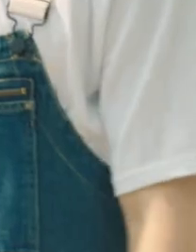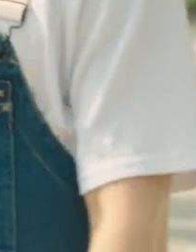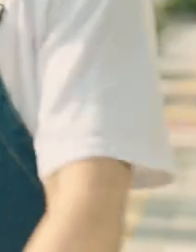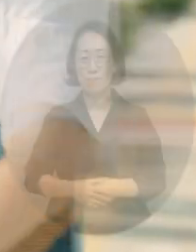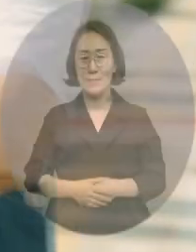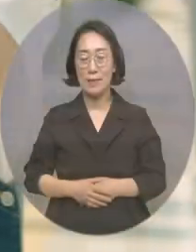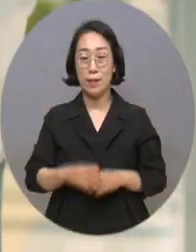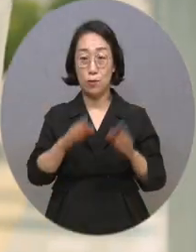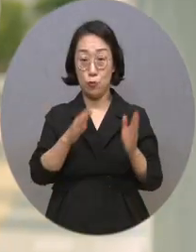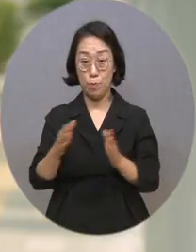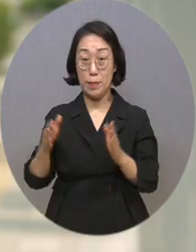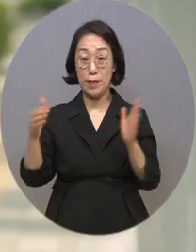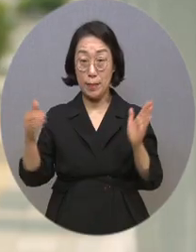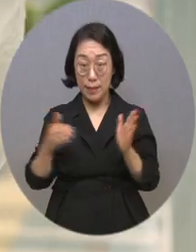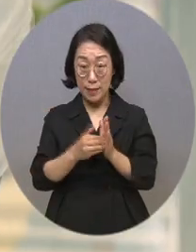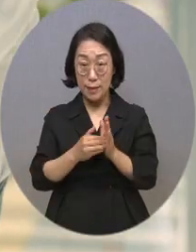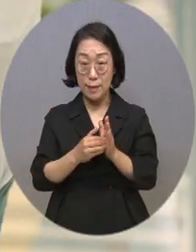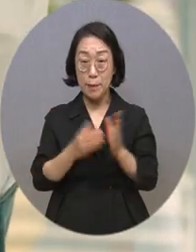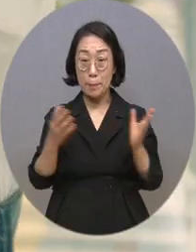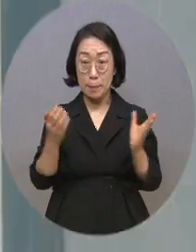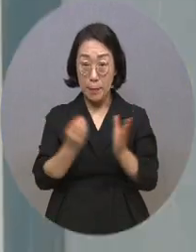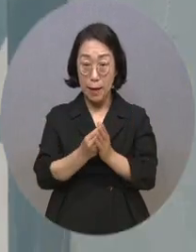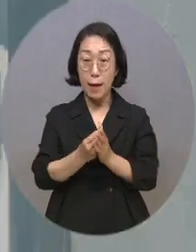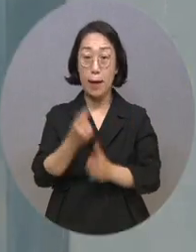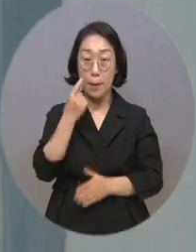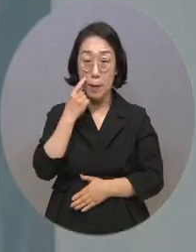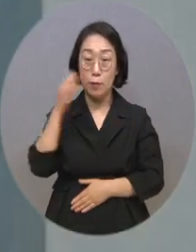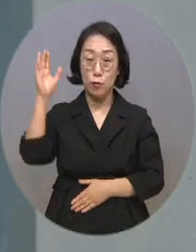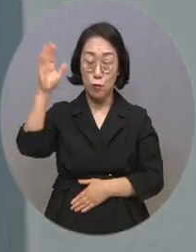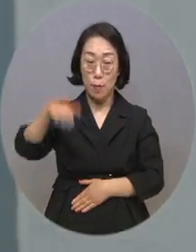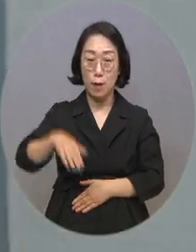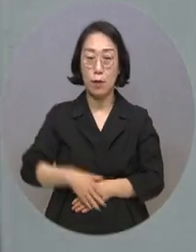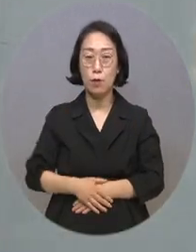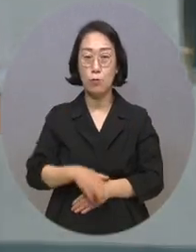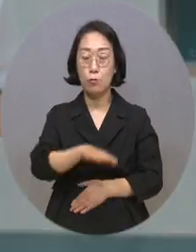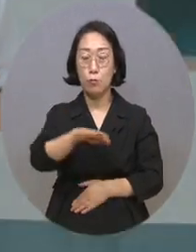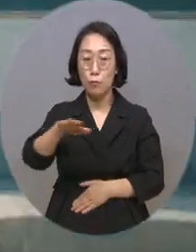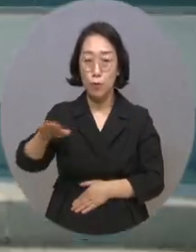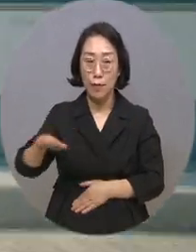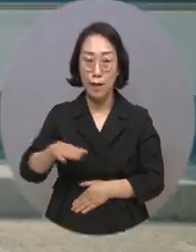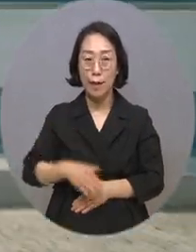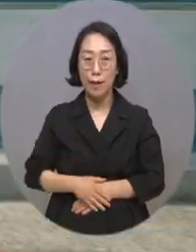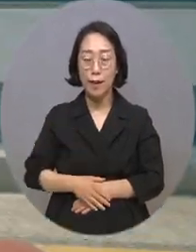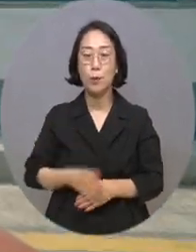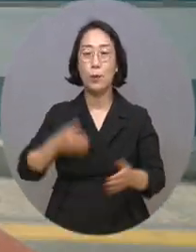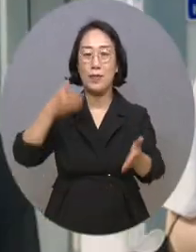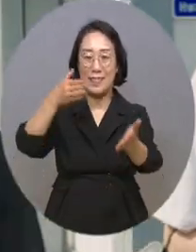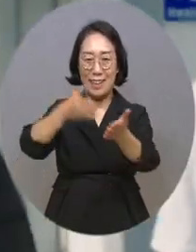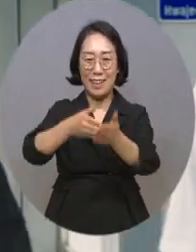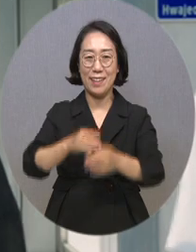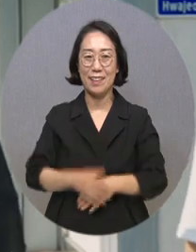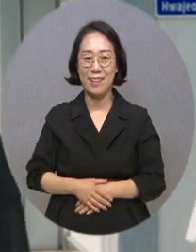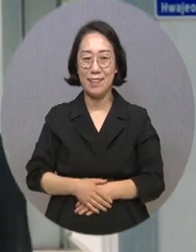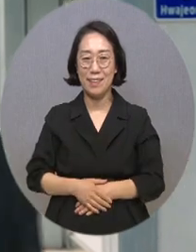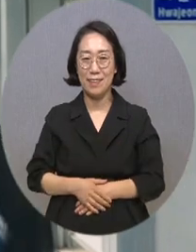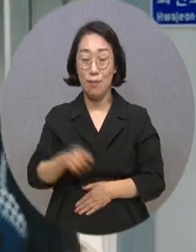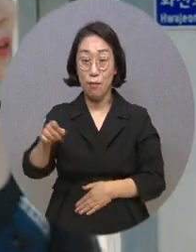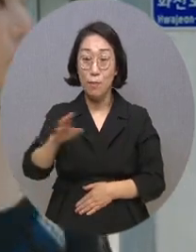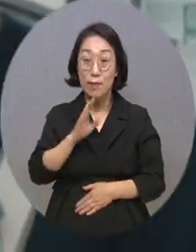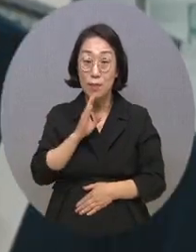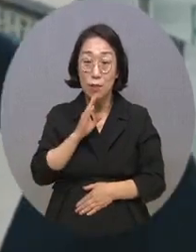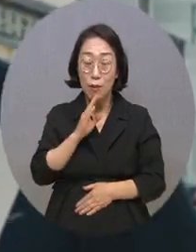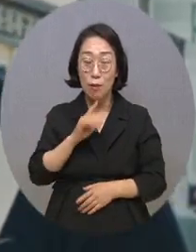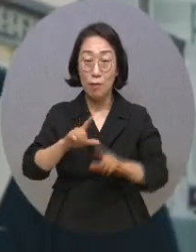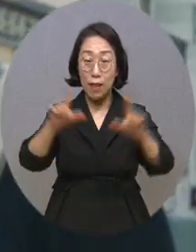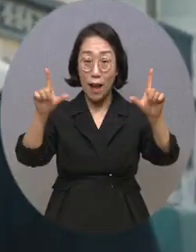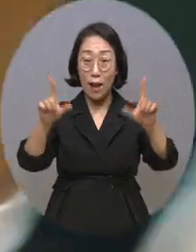자, 준비되셨으면 가겠습니다. 큐! 자, 저희가 도착을 했죠, 남해군에? 네, 아. 일로 가야 되는 거 아니에요? 근데 어? 날씨도